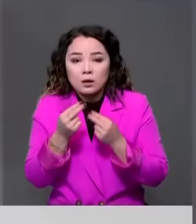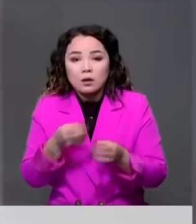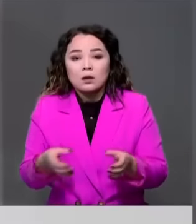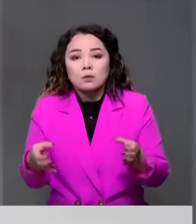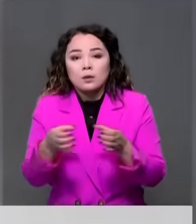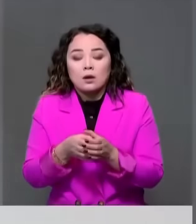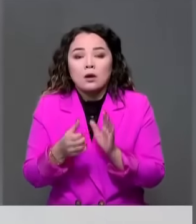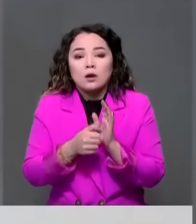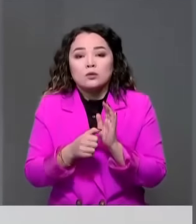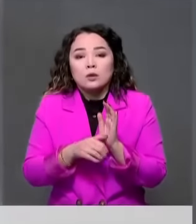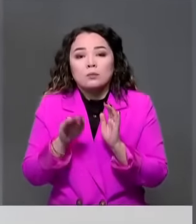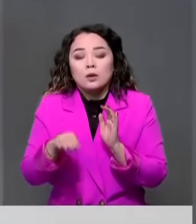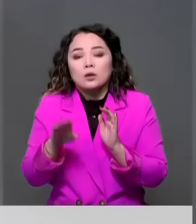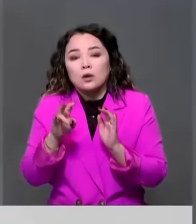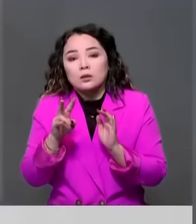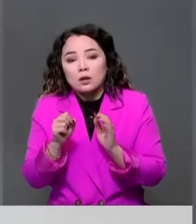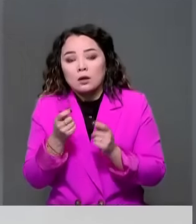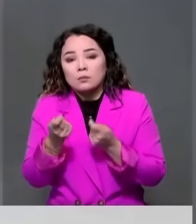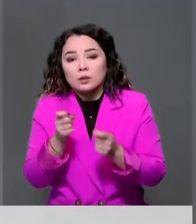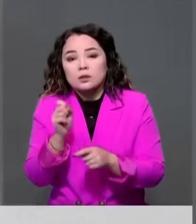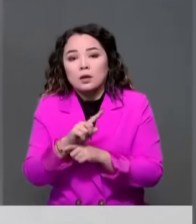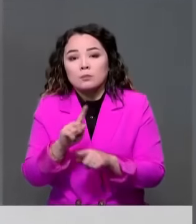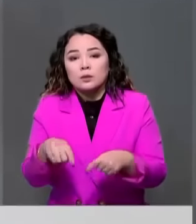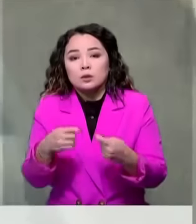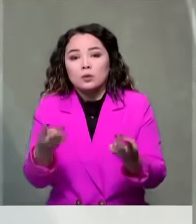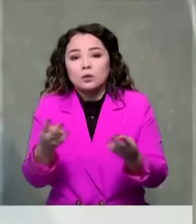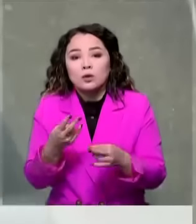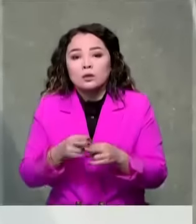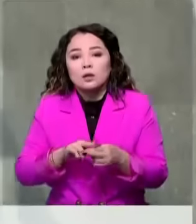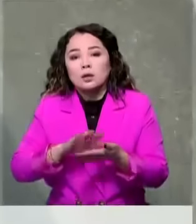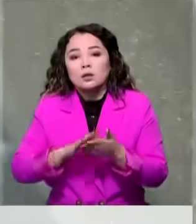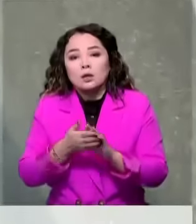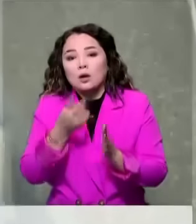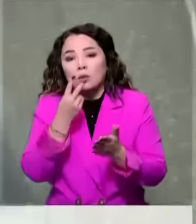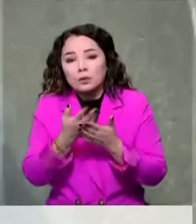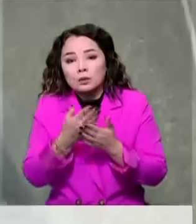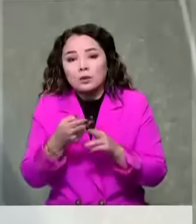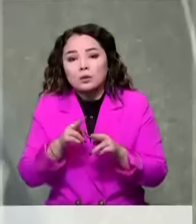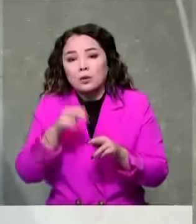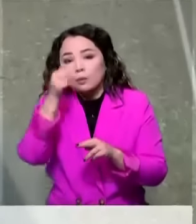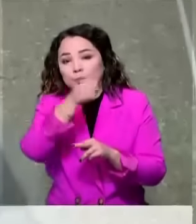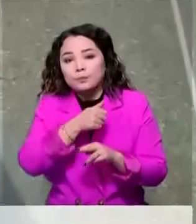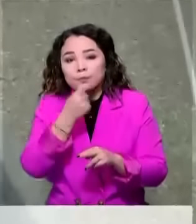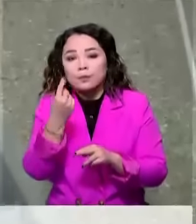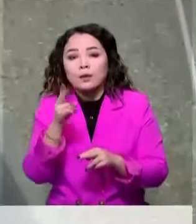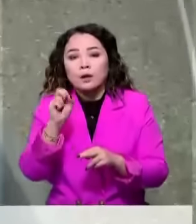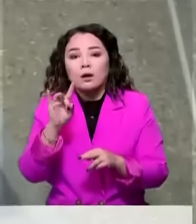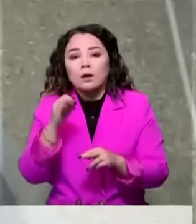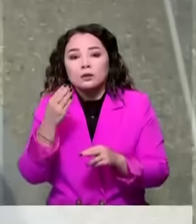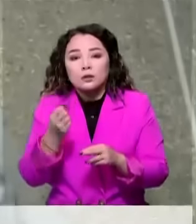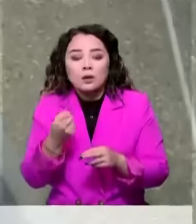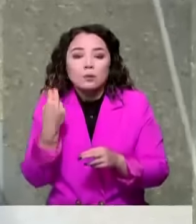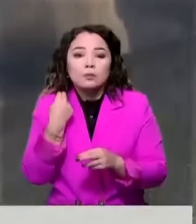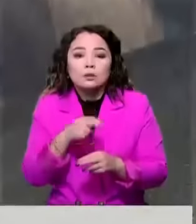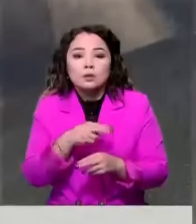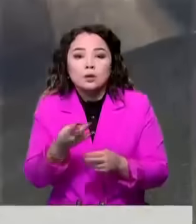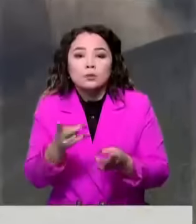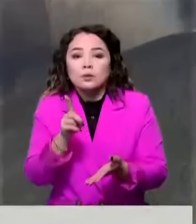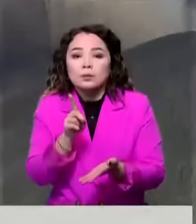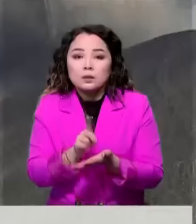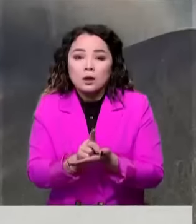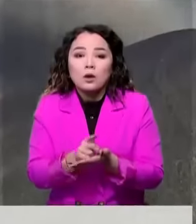корпорациясына 600 мың тоннадан астам бидай тапсыруы қажет. Және келісімде көрсетілгендей, биылғы жылдың бірінші қарашасына дейін берешегін өтеуі